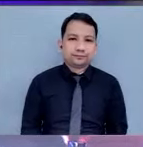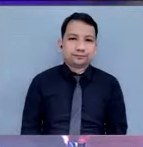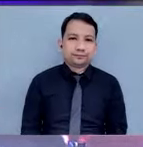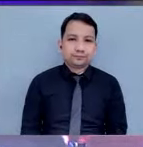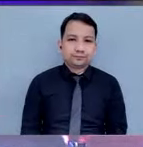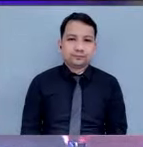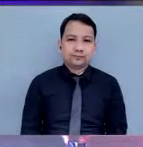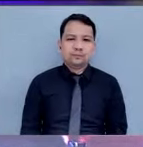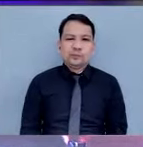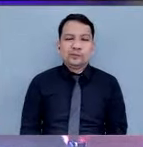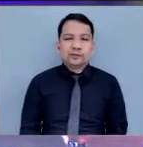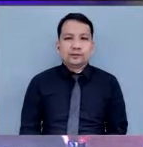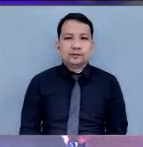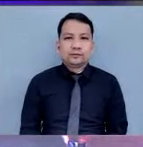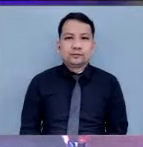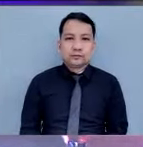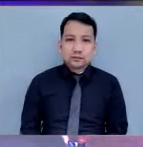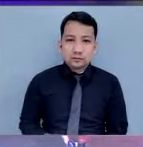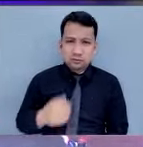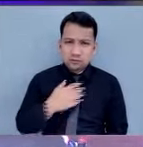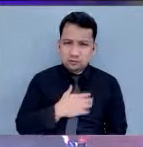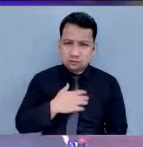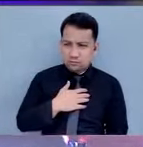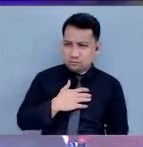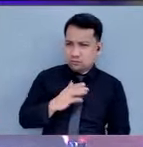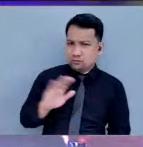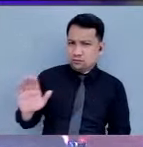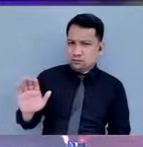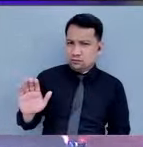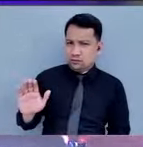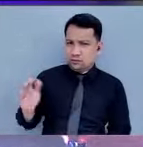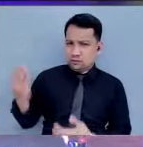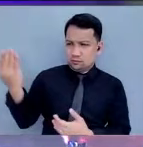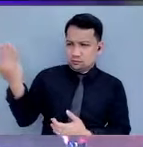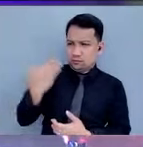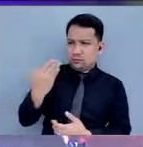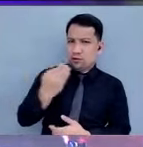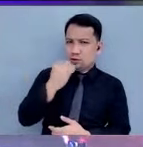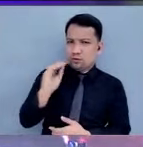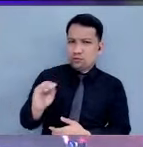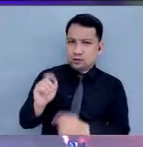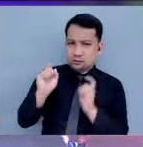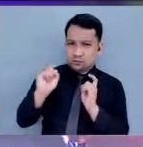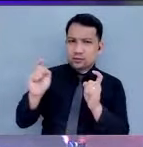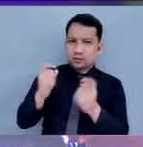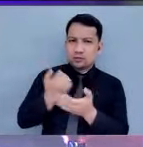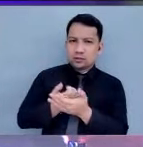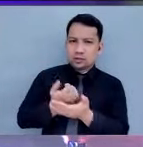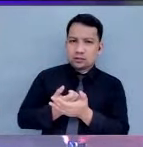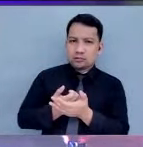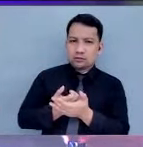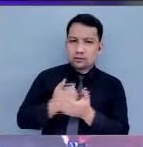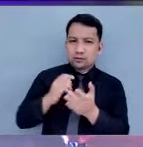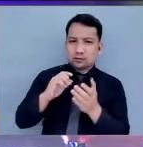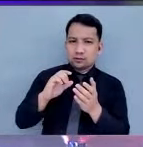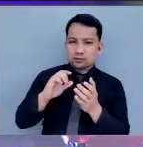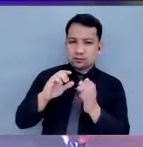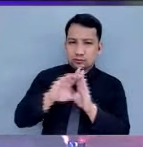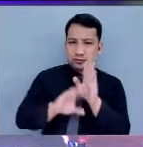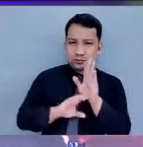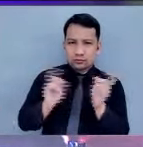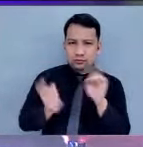umalma ang mga senador dahil tila inuutusan daw sila ng camara na madaliin ang Economic charter change sagot ng camara